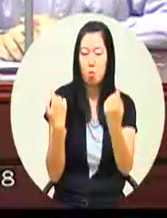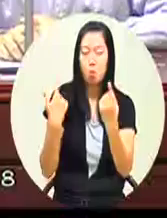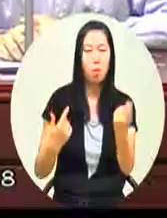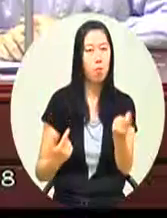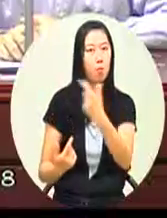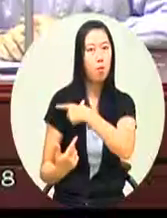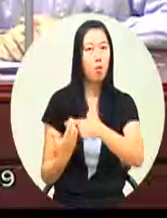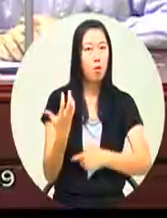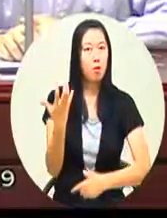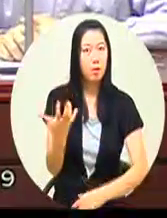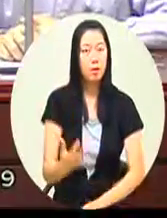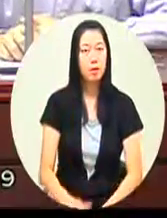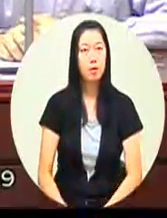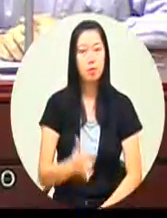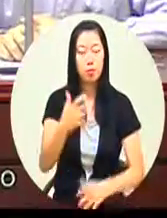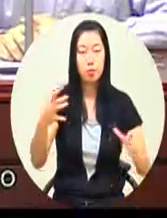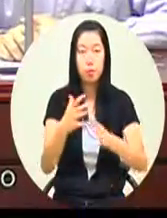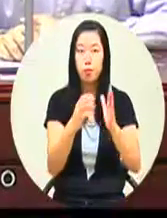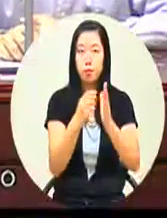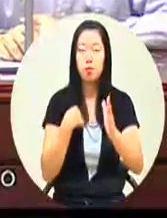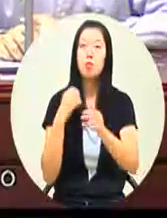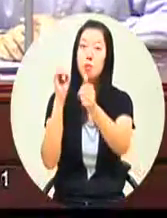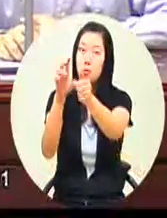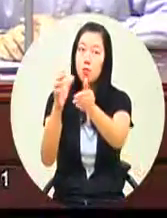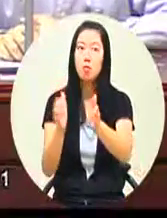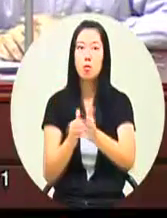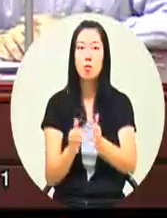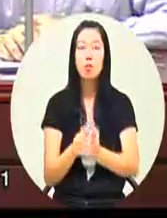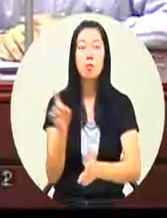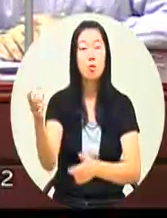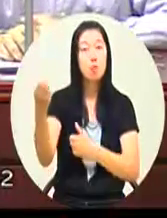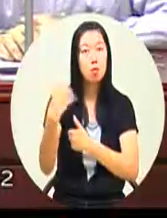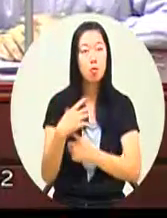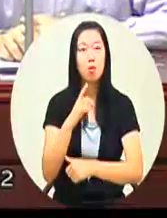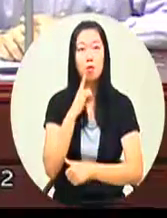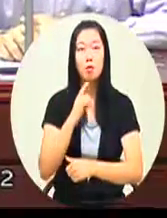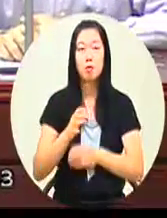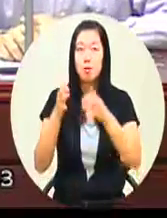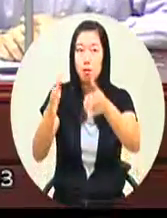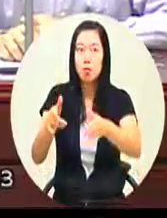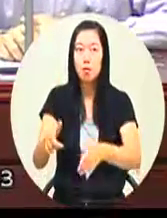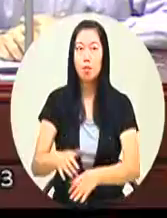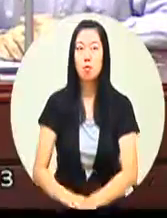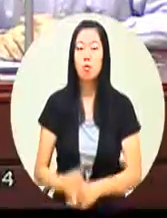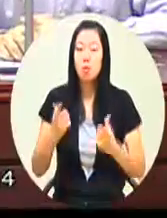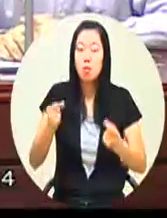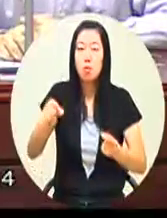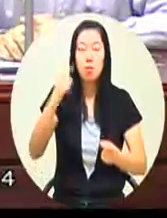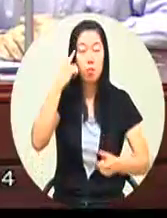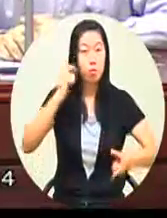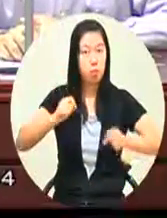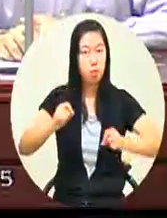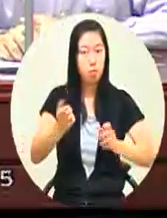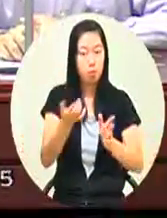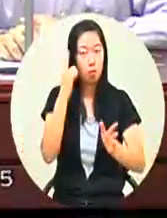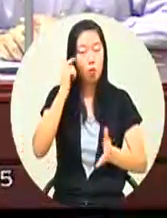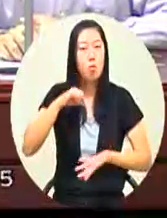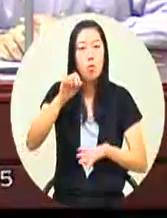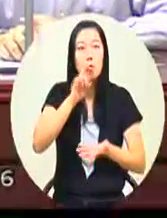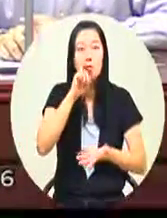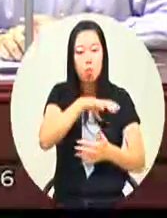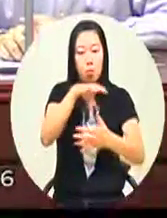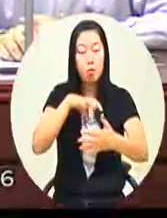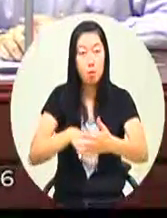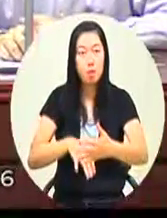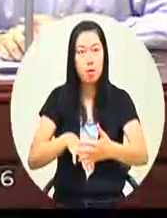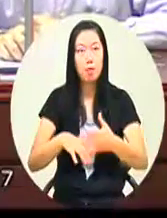较大。啊，六合局遐，阮有哪有甲伊反映了吼？伊是讲，咱针对原来因计划，他拄仔议员讲的这个范围吼，原来